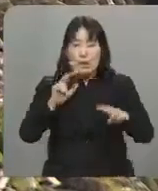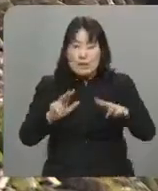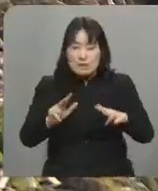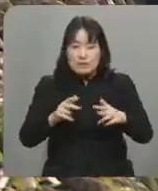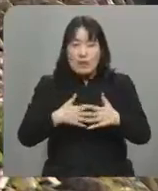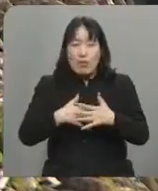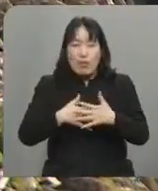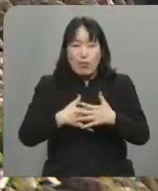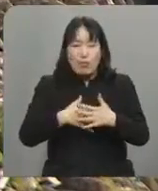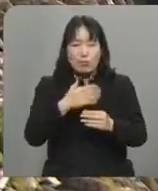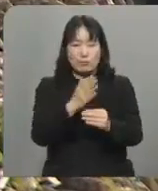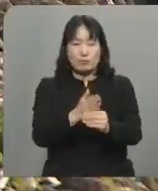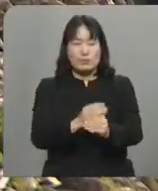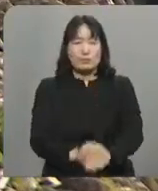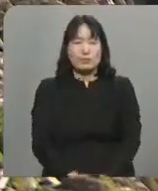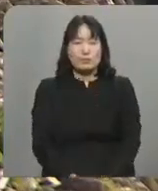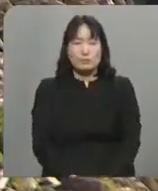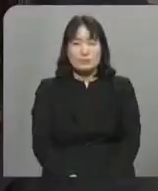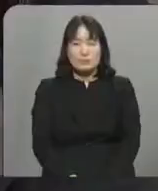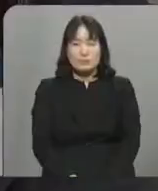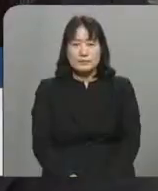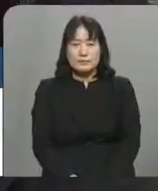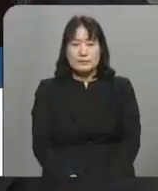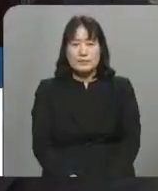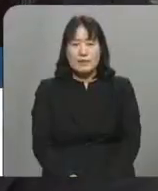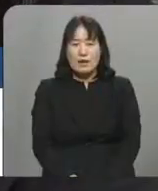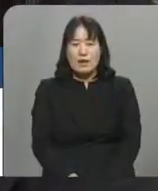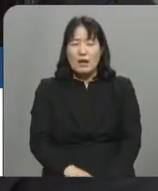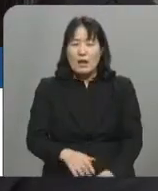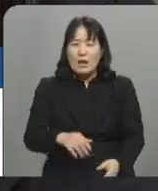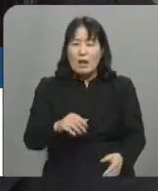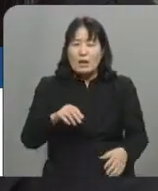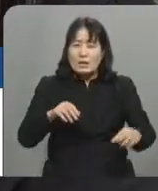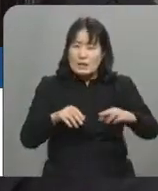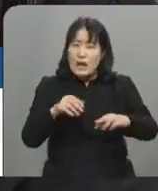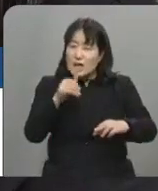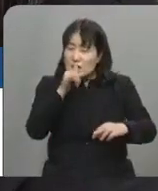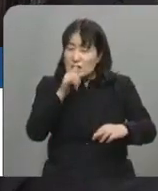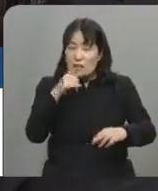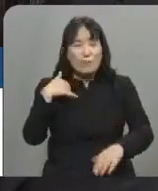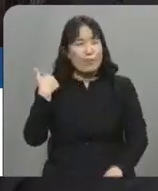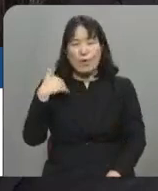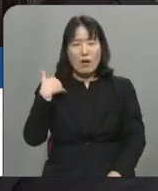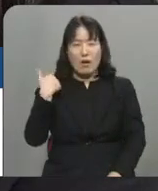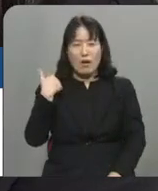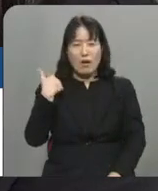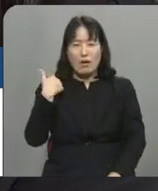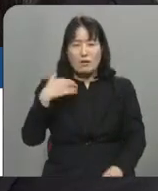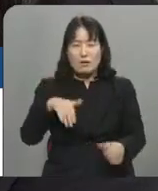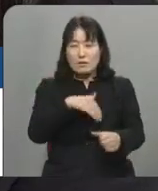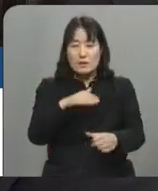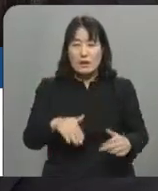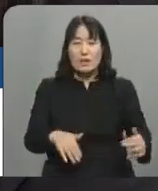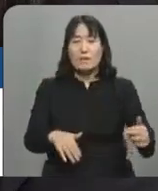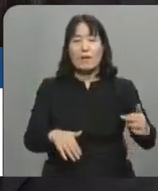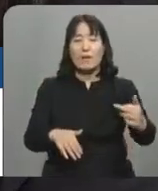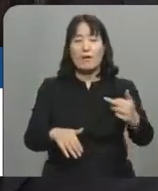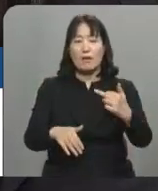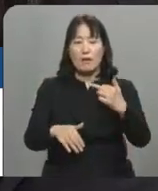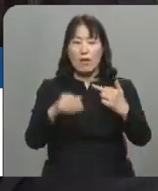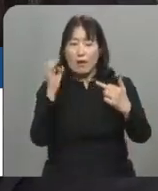가슴을 쓸어내립니다. 사물 자체가 있었다는 걸 인지를 못하는 상황에 갑자기 차가 오고 있는